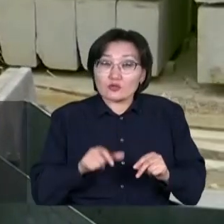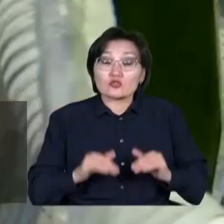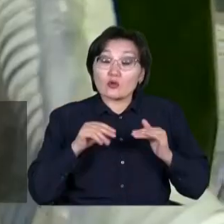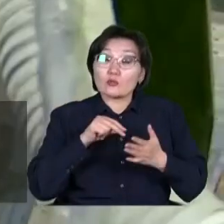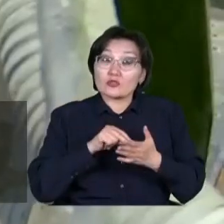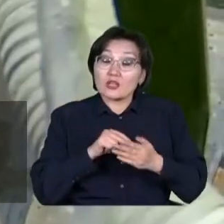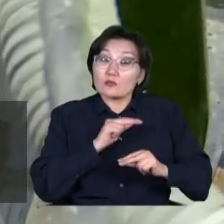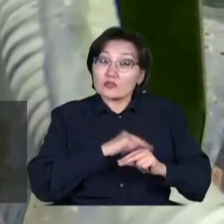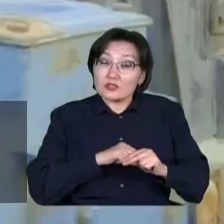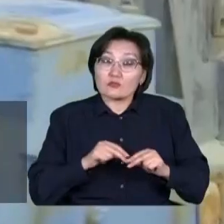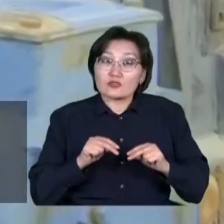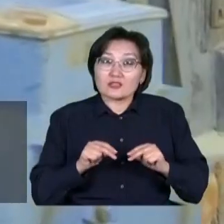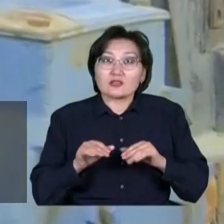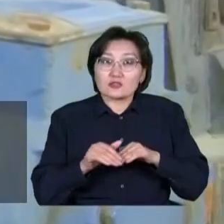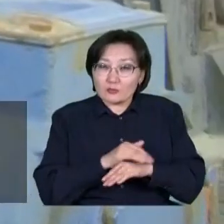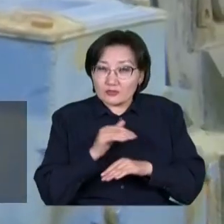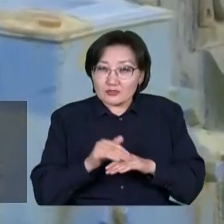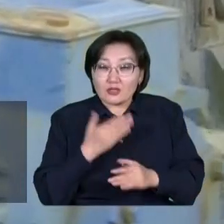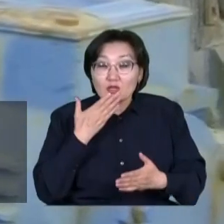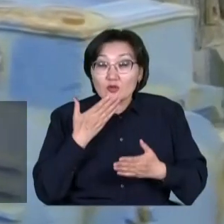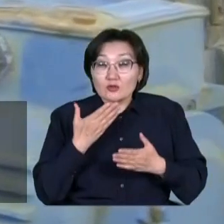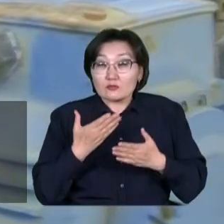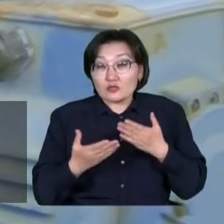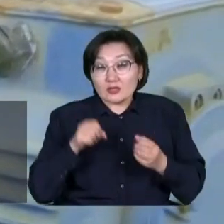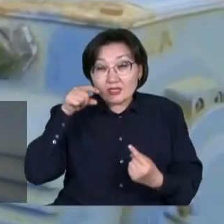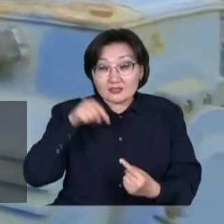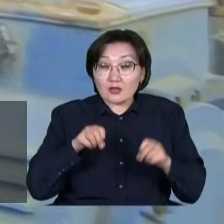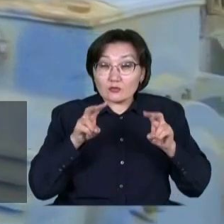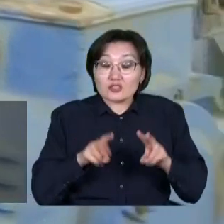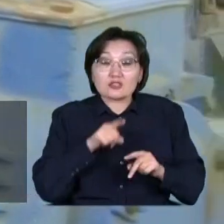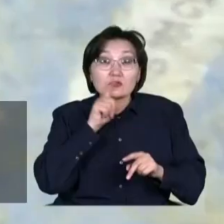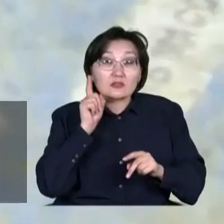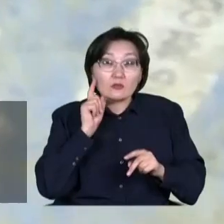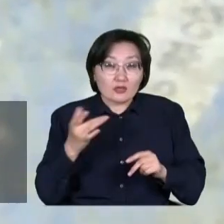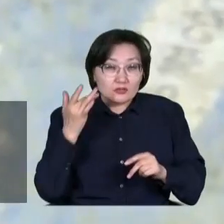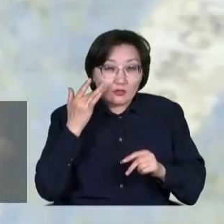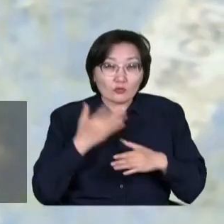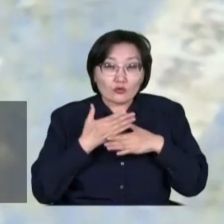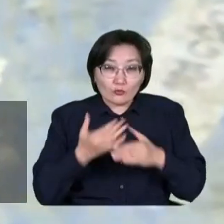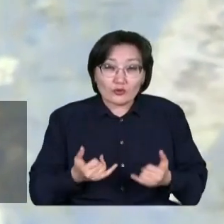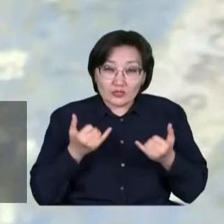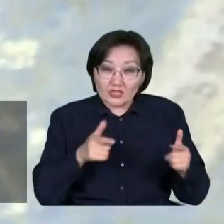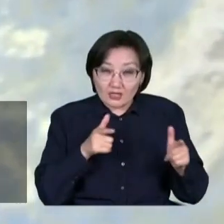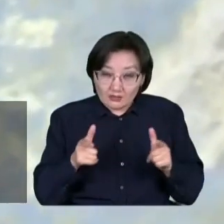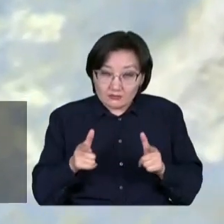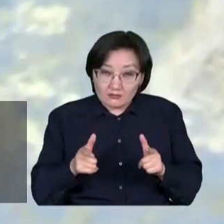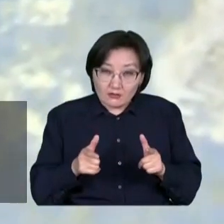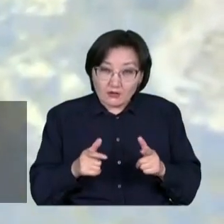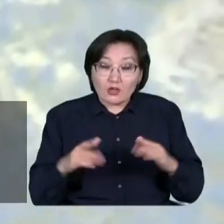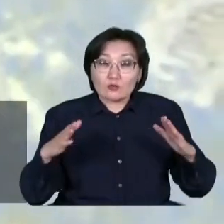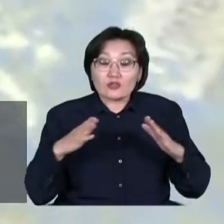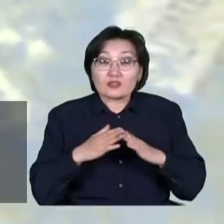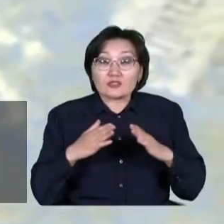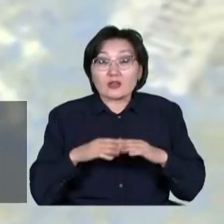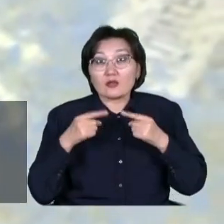бағалайды жұмыста абыройлы сұранысқа сай маман иесі соңынан ерген жастарға ылғи да қол ұшын созып жүреді екен үймен